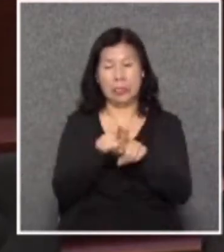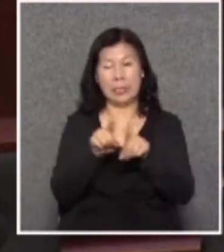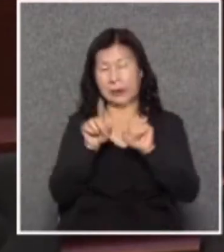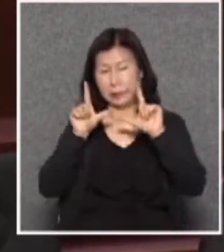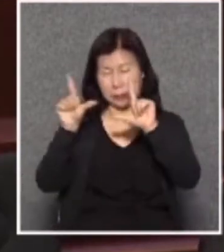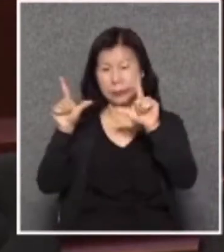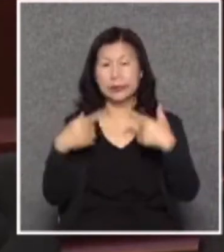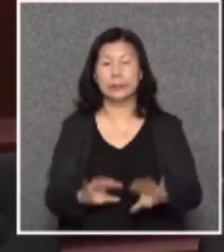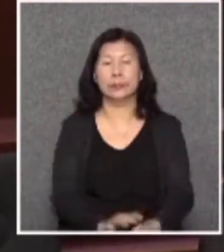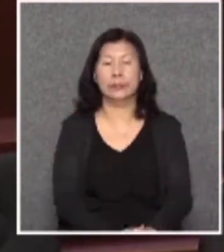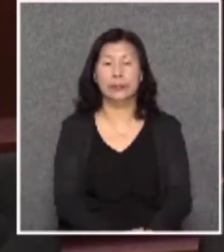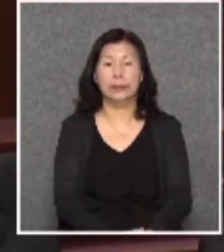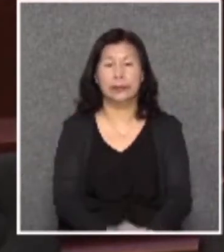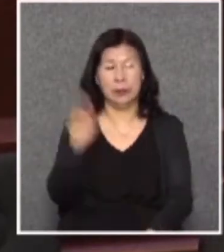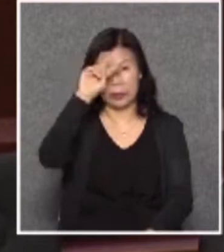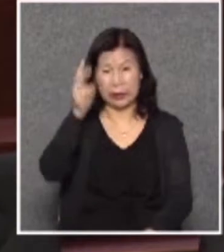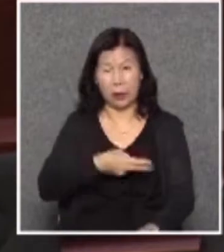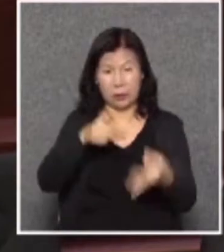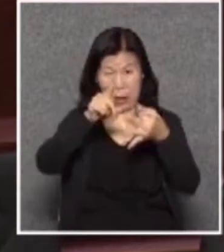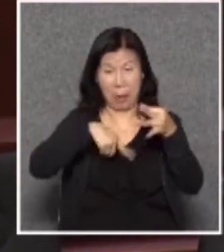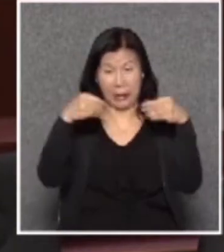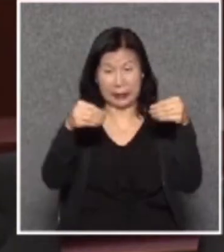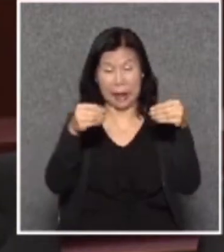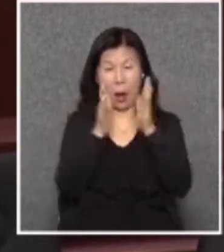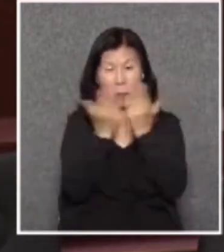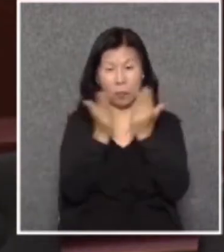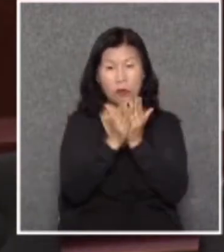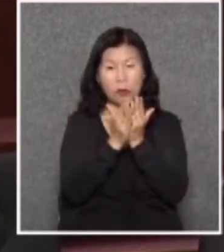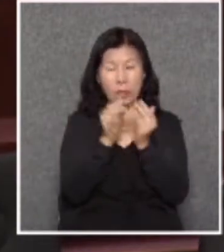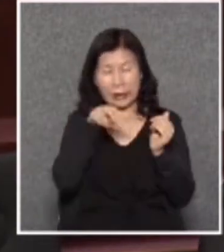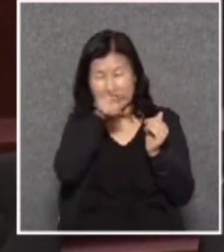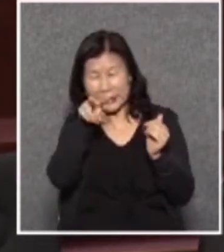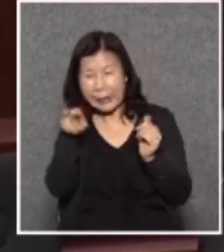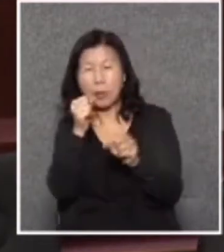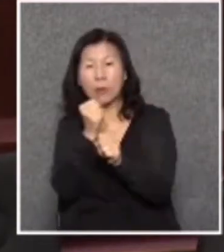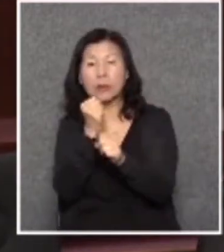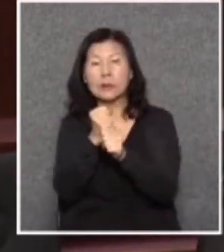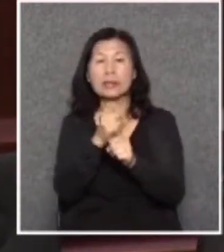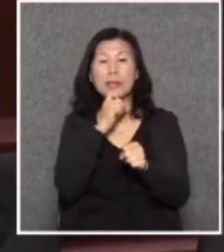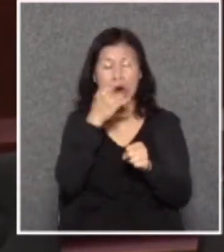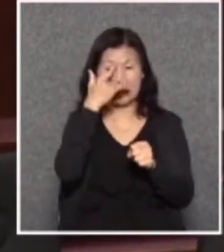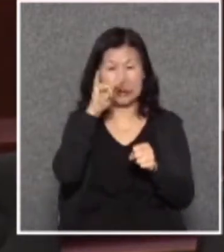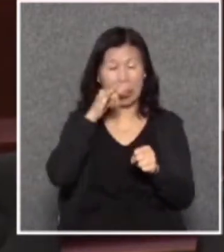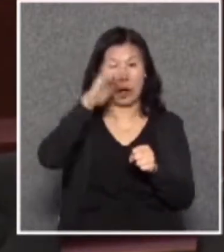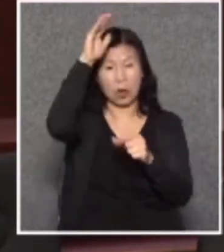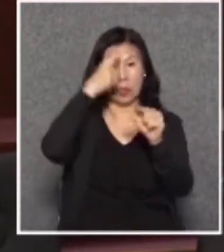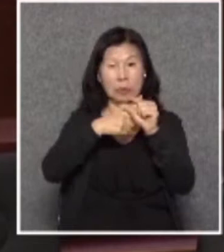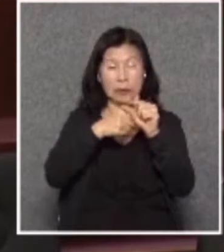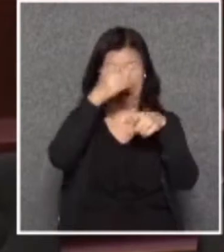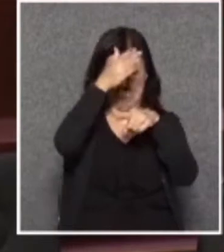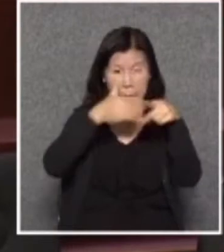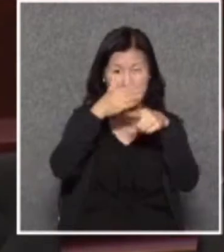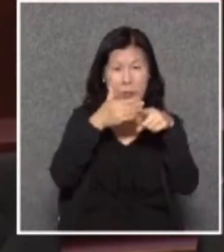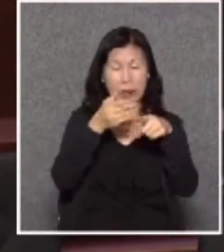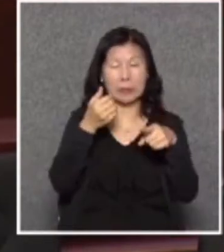應。通識教育科的課程檢討工作是新學制檢討的一部分，